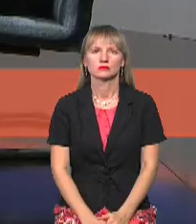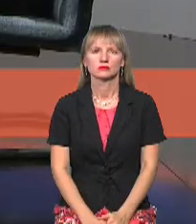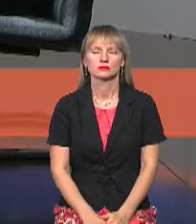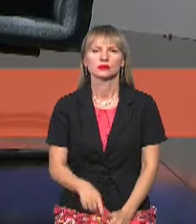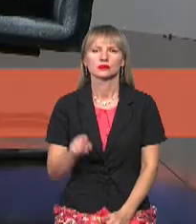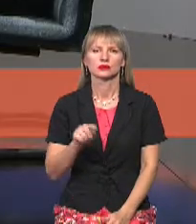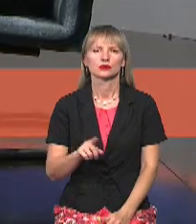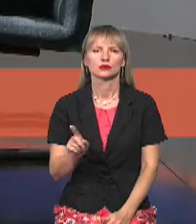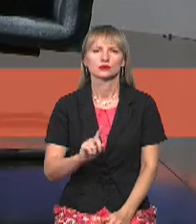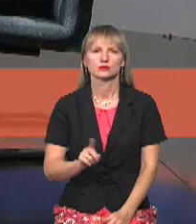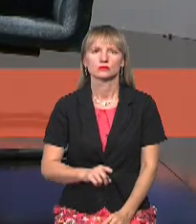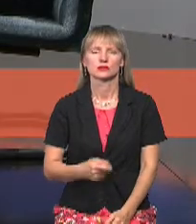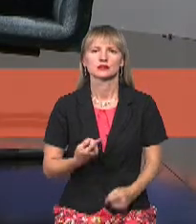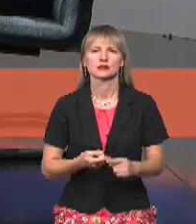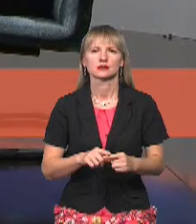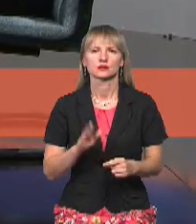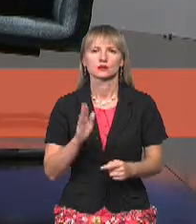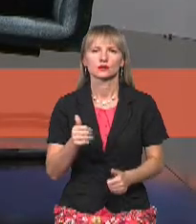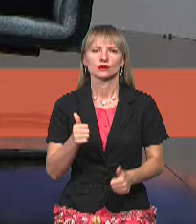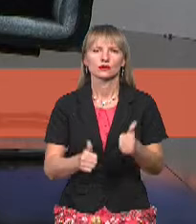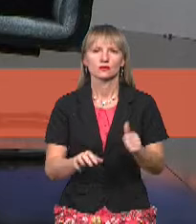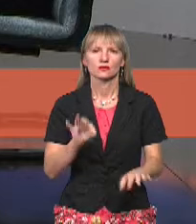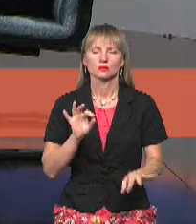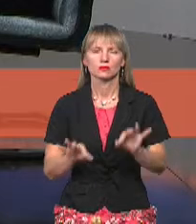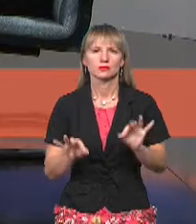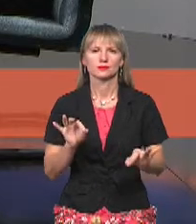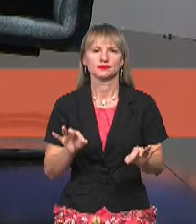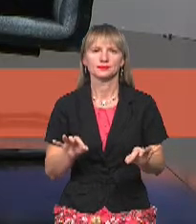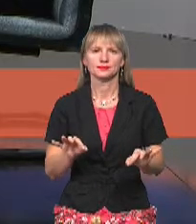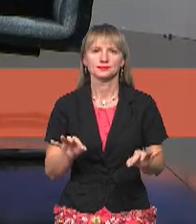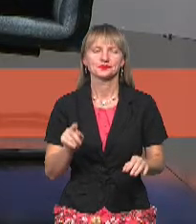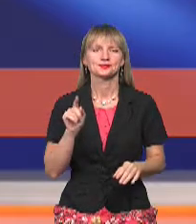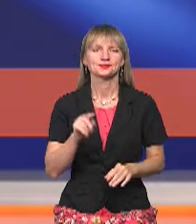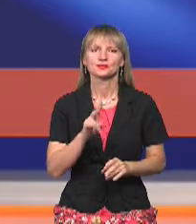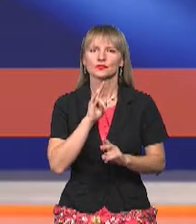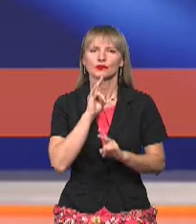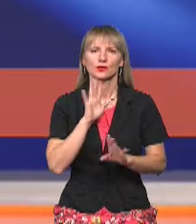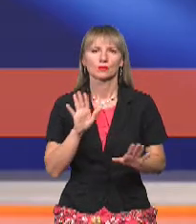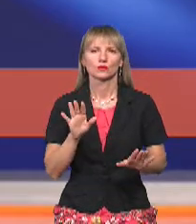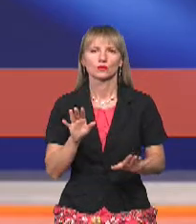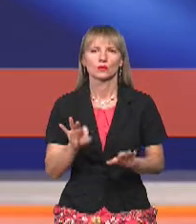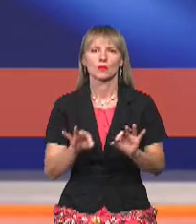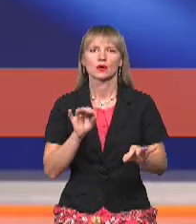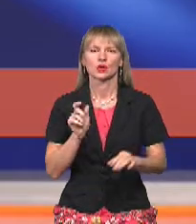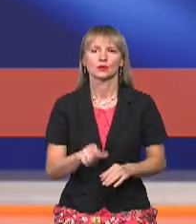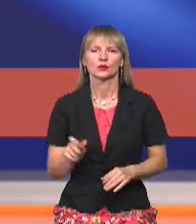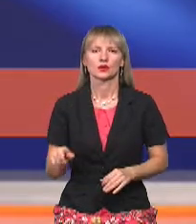То, що це буде конкурсний відбір. Туди не будуть, ну, не будемо набирати